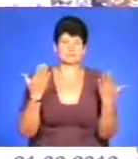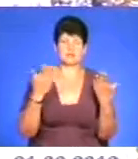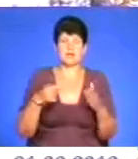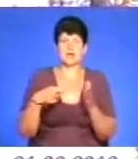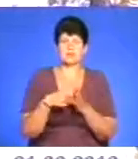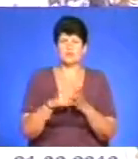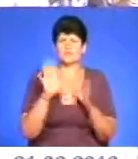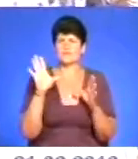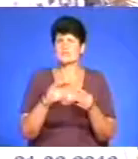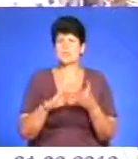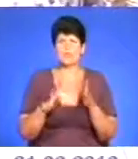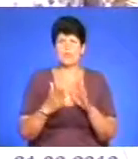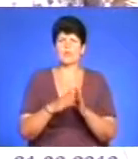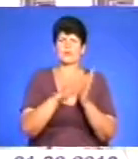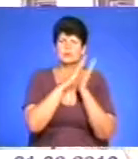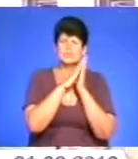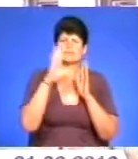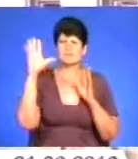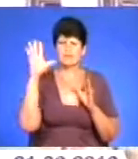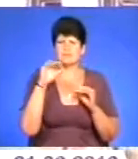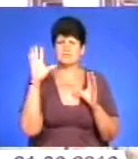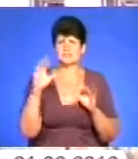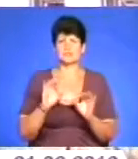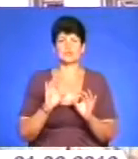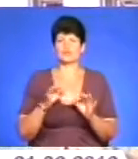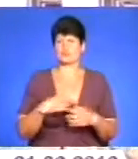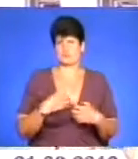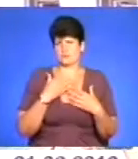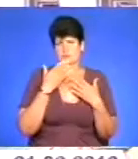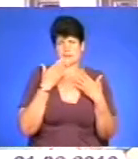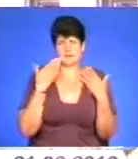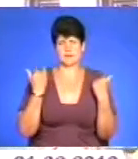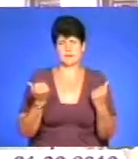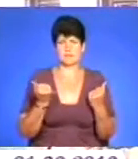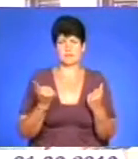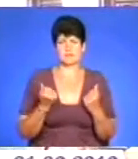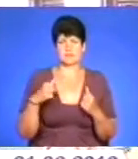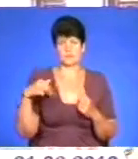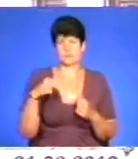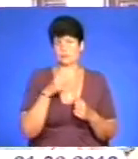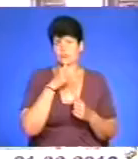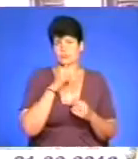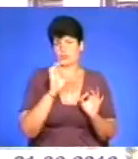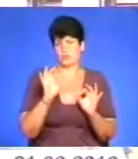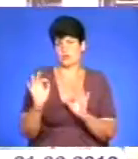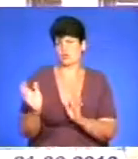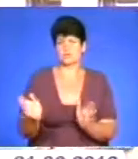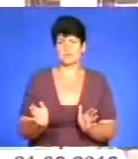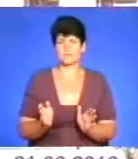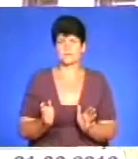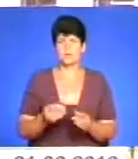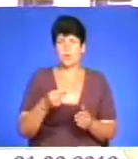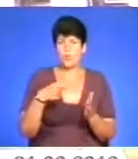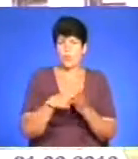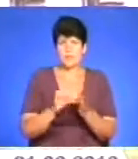всі умови, і ночі, і все. Нічого страшного нету. Діти пусть тут пробують, все тут добре, кормять